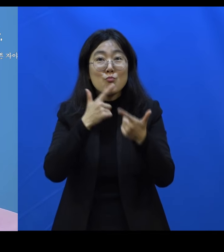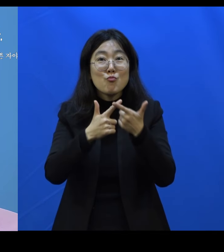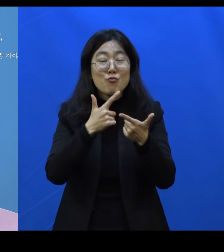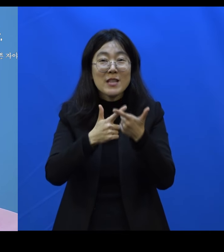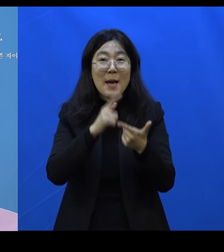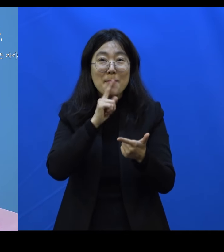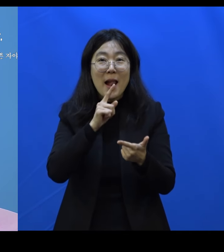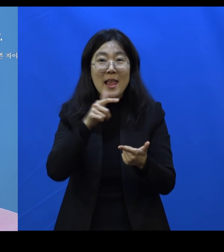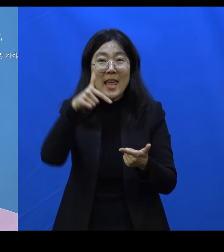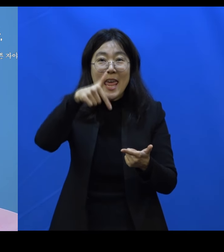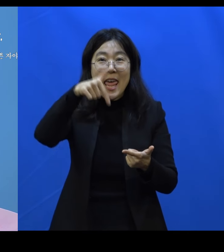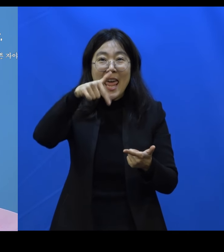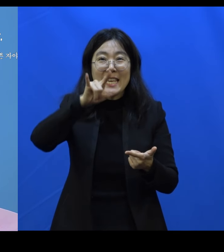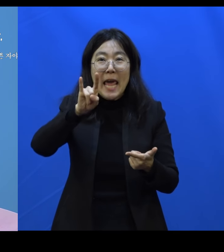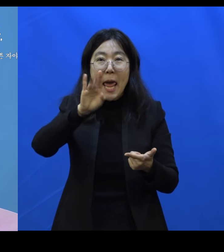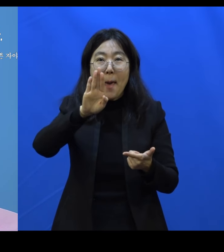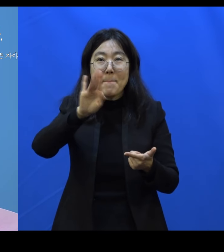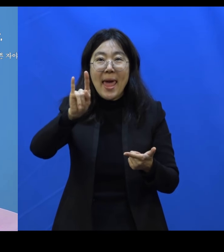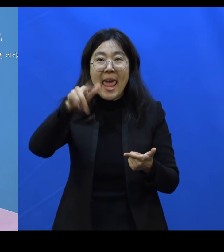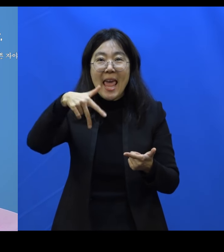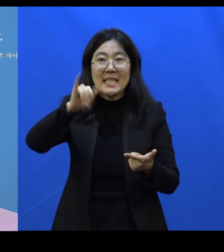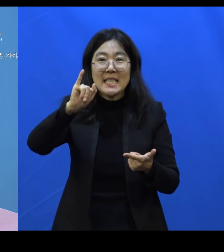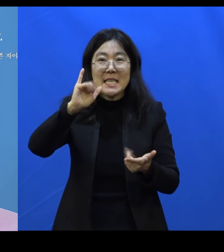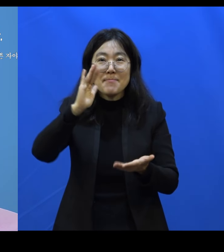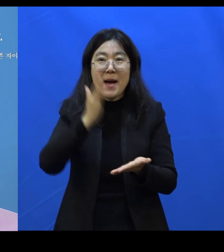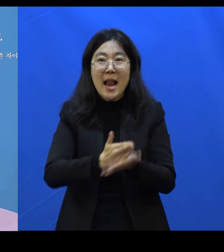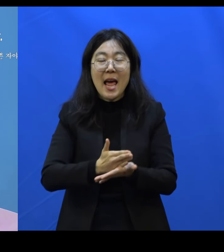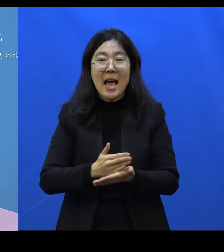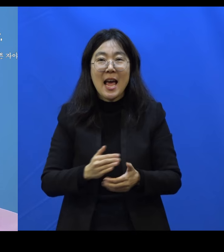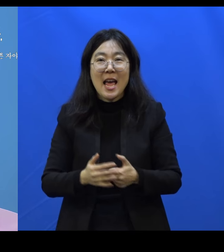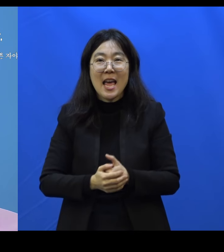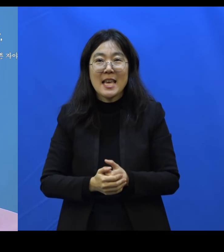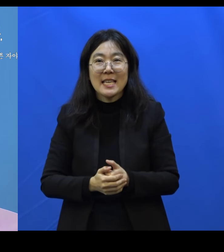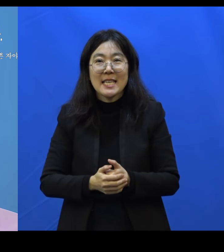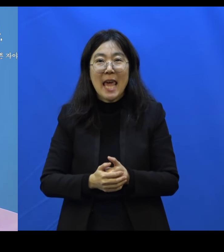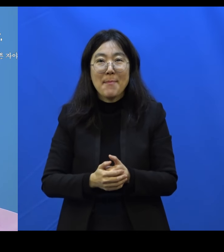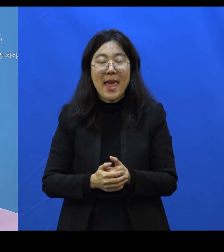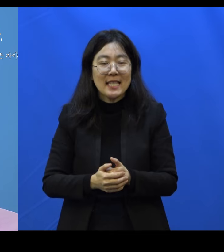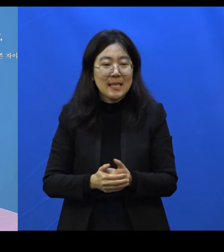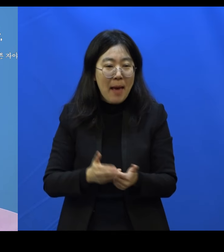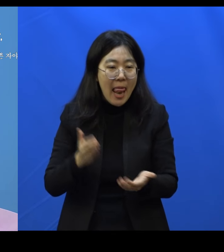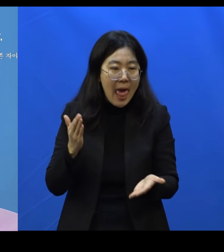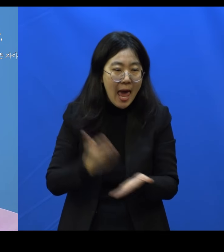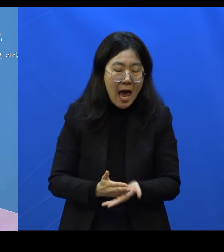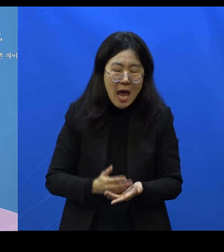깨배지 말라느냐? 뭐예요? 깨까라 뭐 그러잖아요.